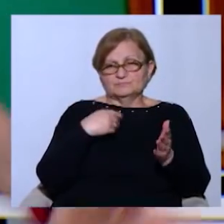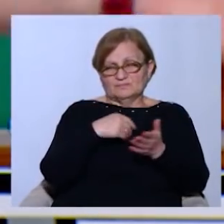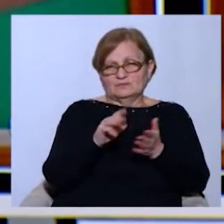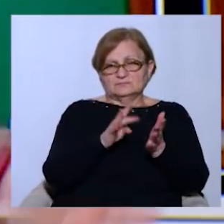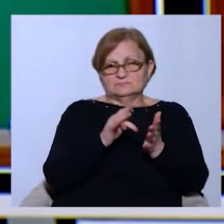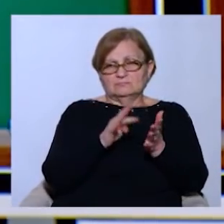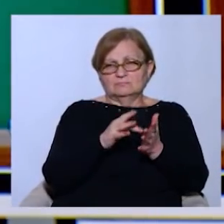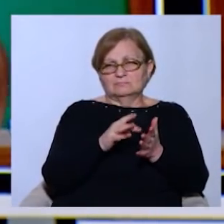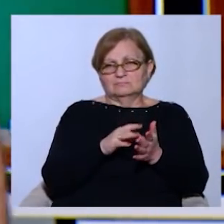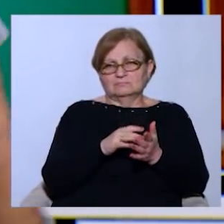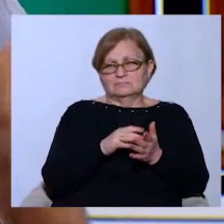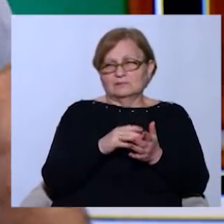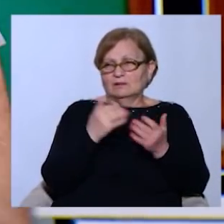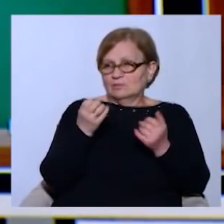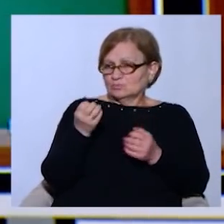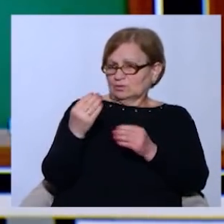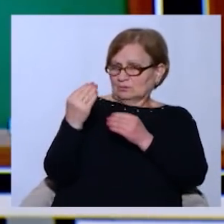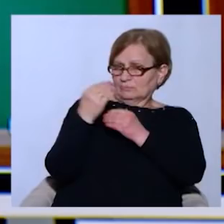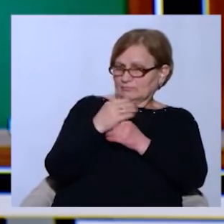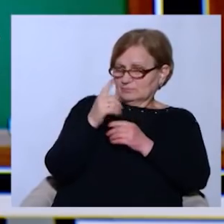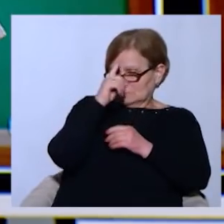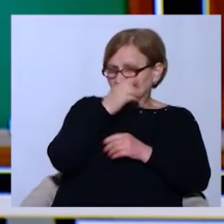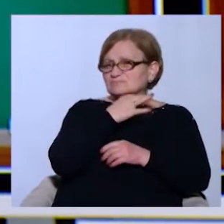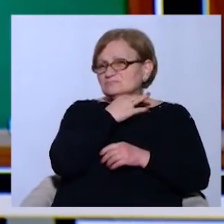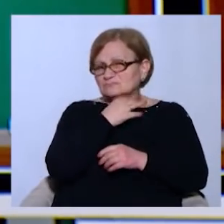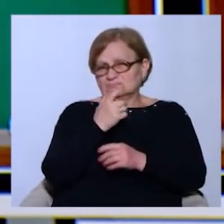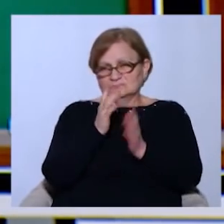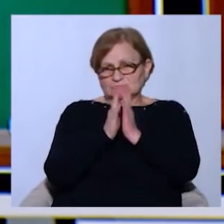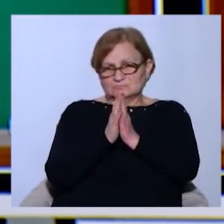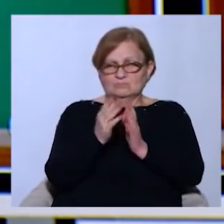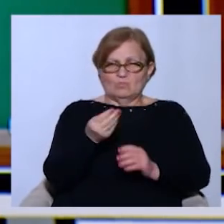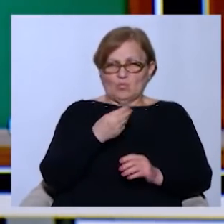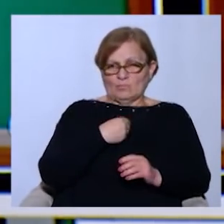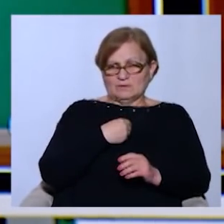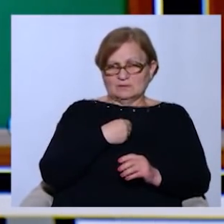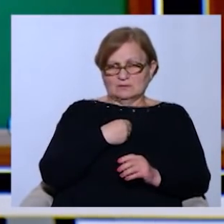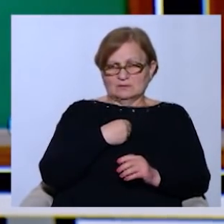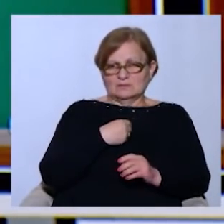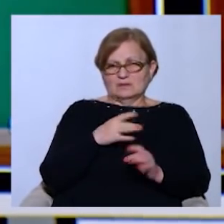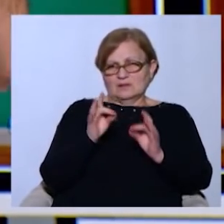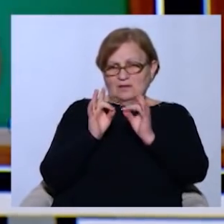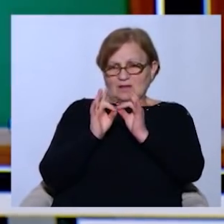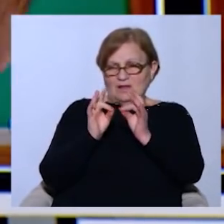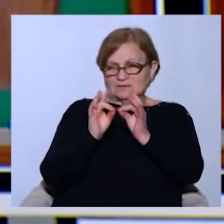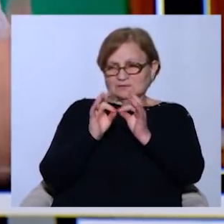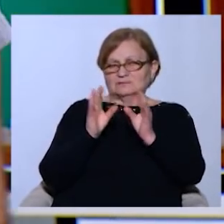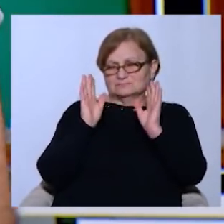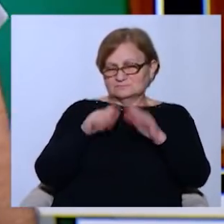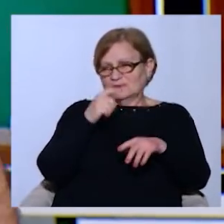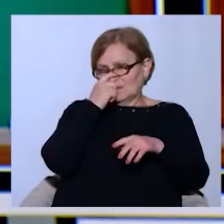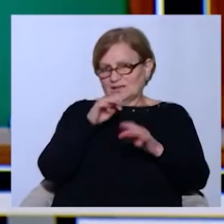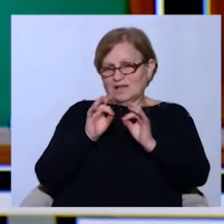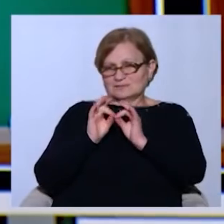და ახლა სხვა ვიღაც კაცი შეხვდა და მეუბნება გინდა თუ არა მომყიდე ეგ ქუდიო 10 ლარს გადაგიხდიო, ავდექი და მივყიდე ეს